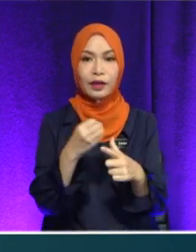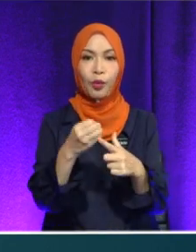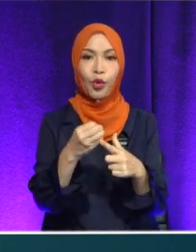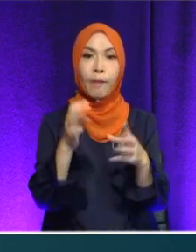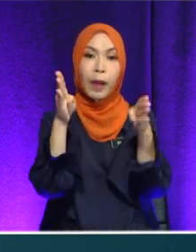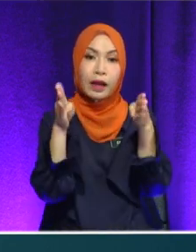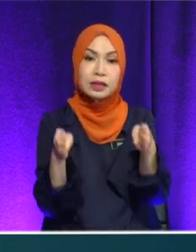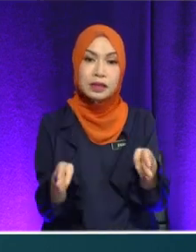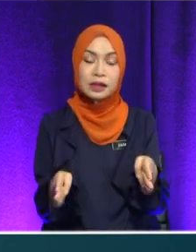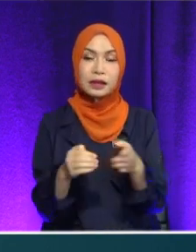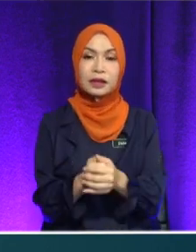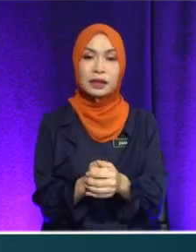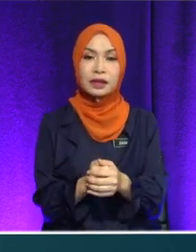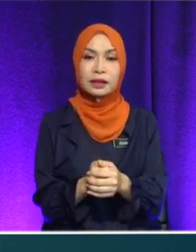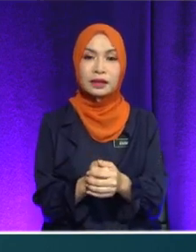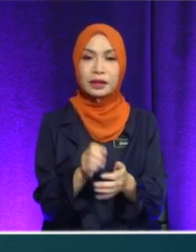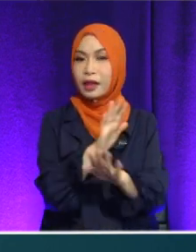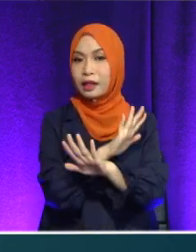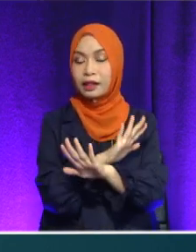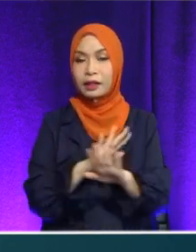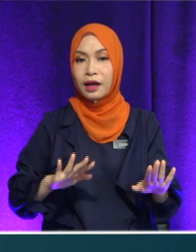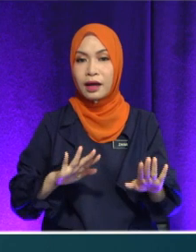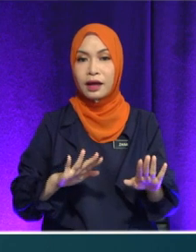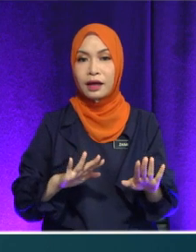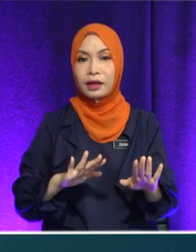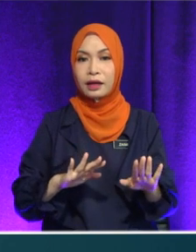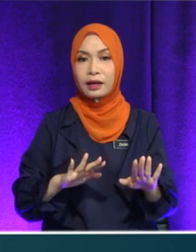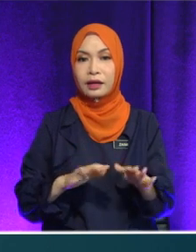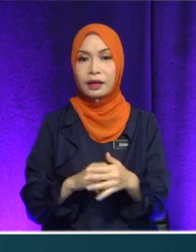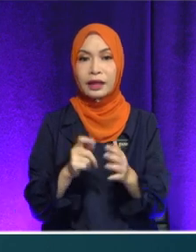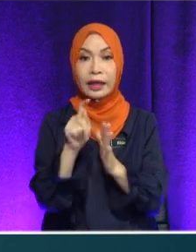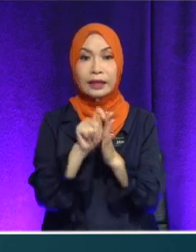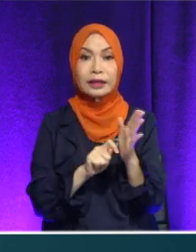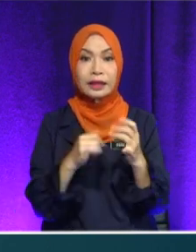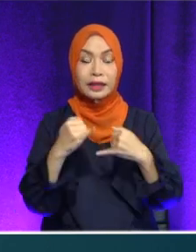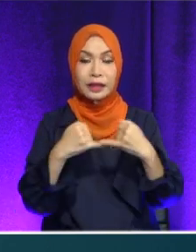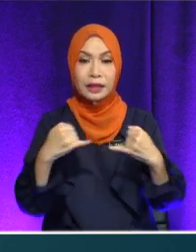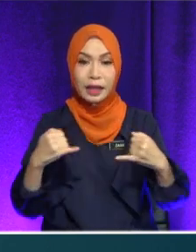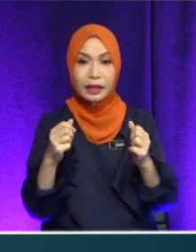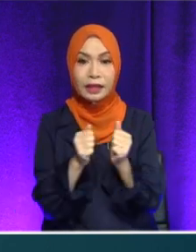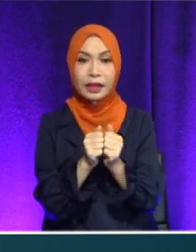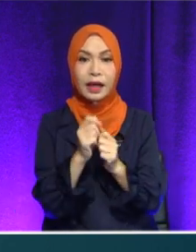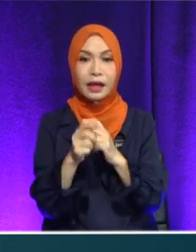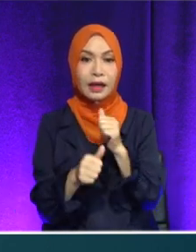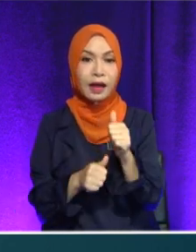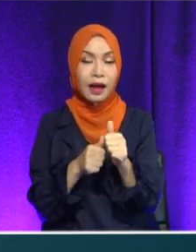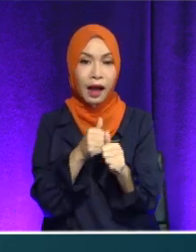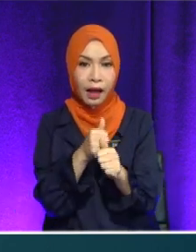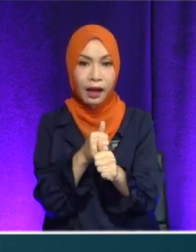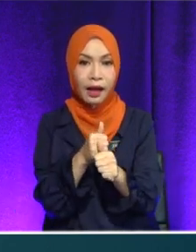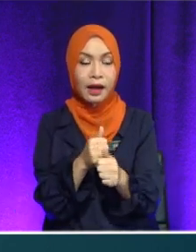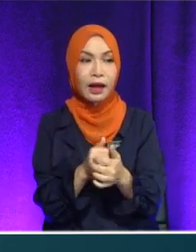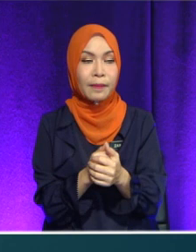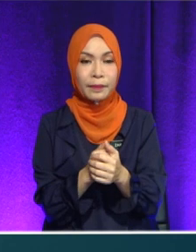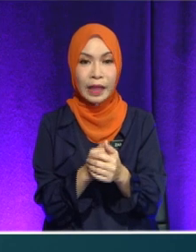yang tidak terikat dengan warna alam lebih memperlihatkan hubungan pribadi antara pelukis dengan alam tersebut itu yang gue sebut tadi menolak